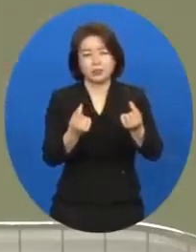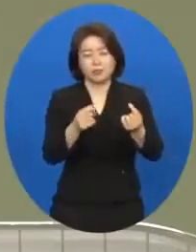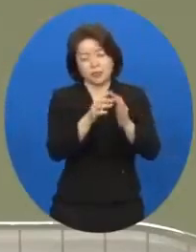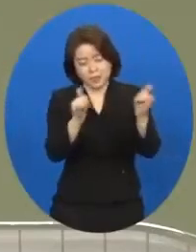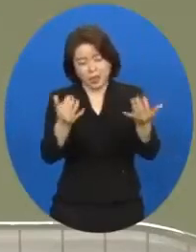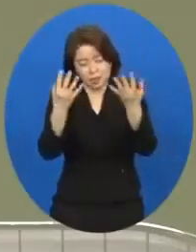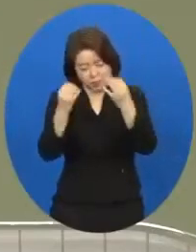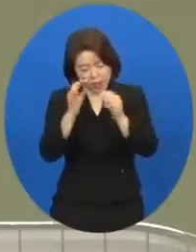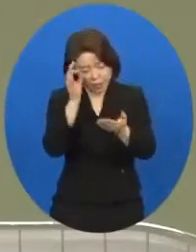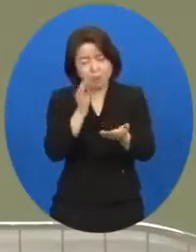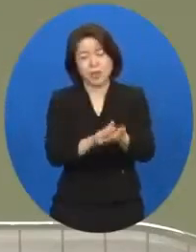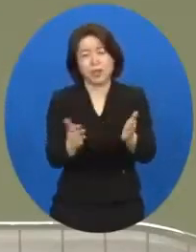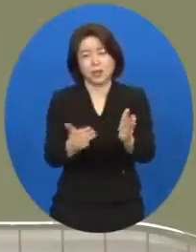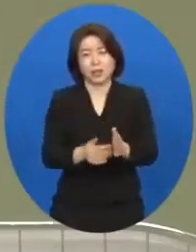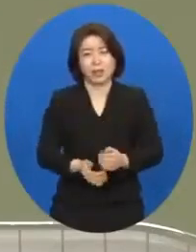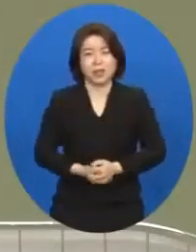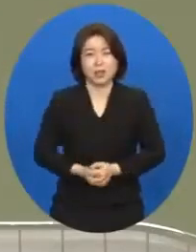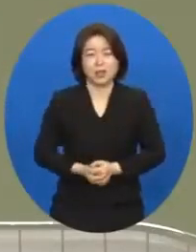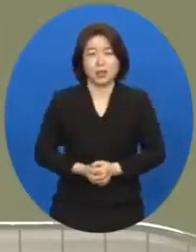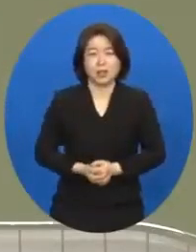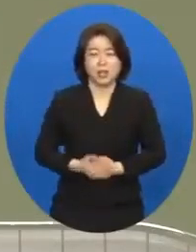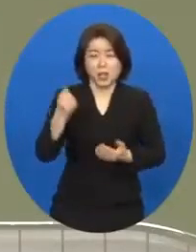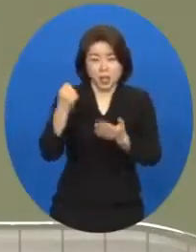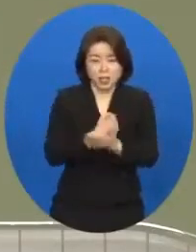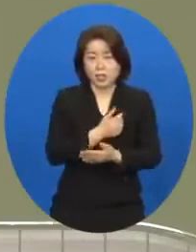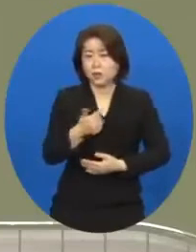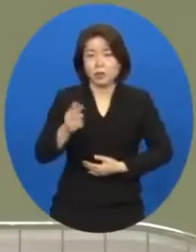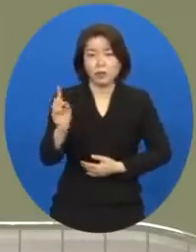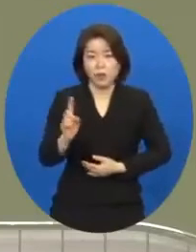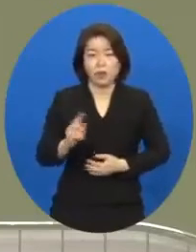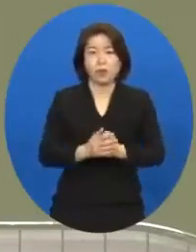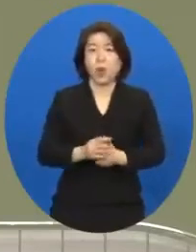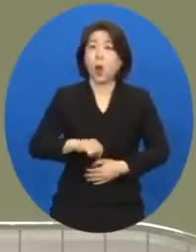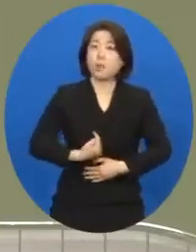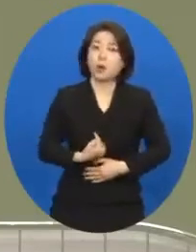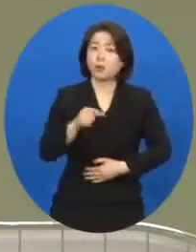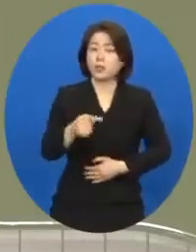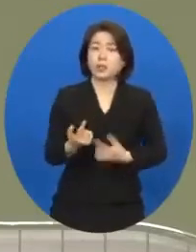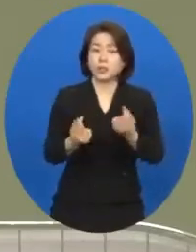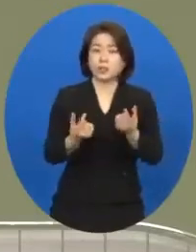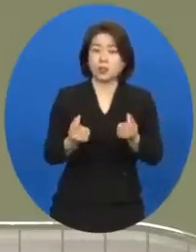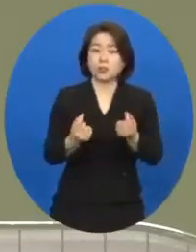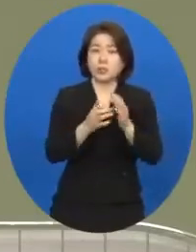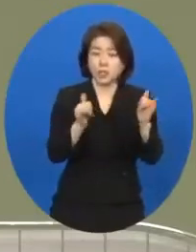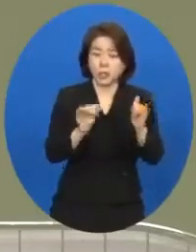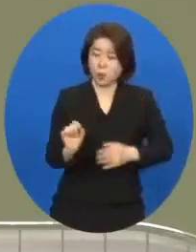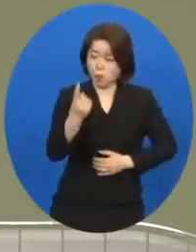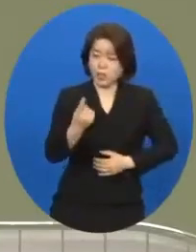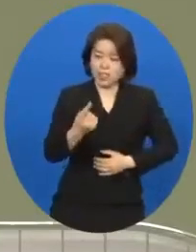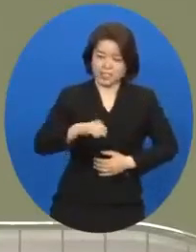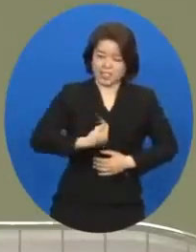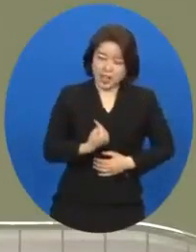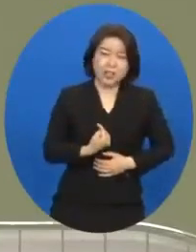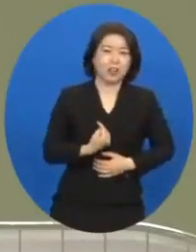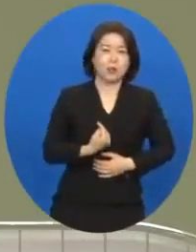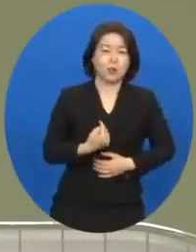사람들을 보았어요. 더 안타까운 것은 본인이 그런 사람이라는 걸 스스로 알지